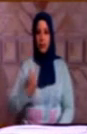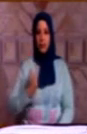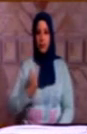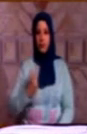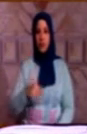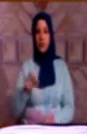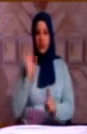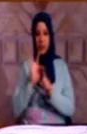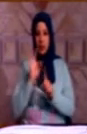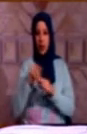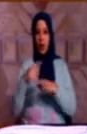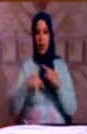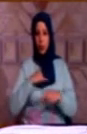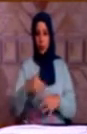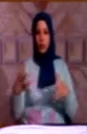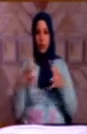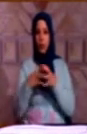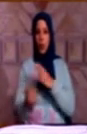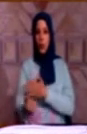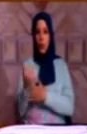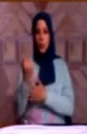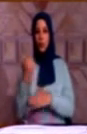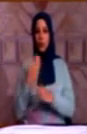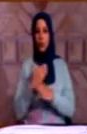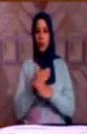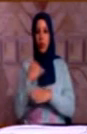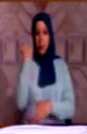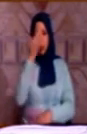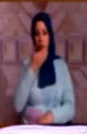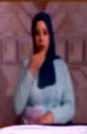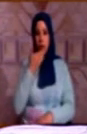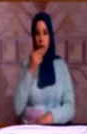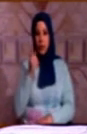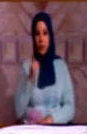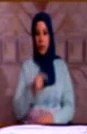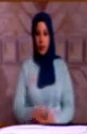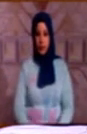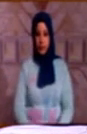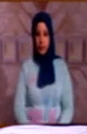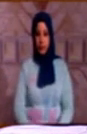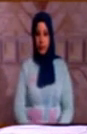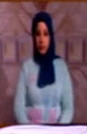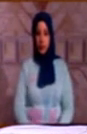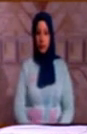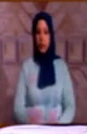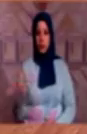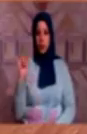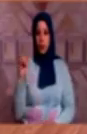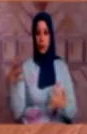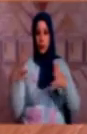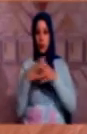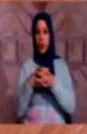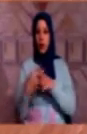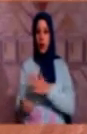انه سيتعاون وبقوه حتى تاخذ القاره الافريقيه وضعها ويبقى في شراكه